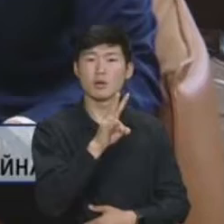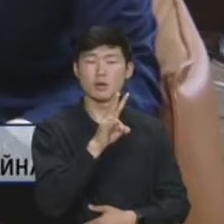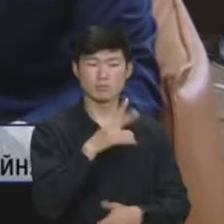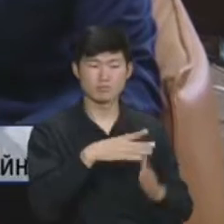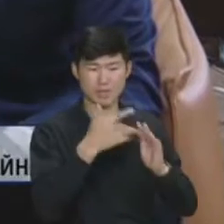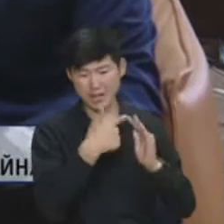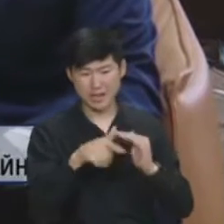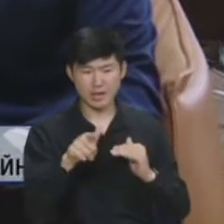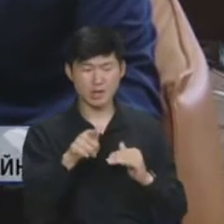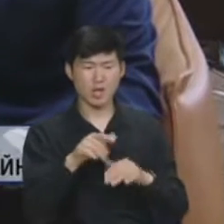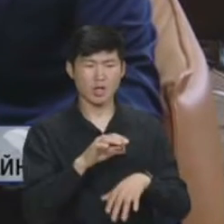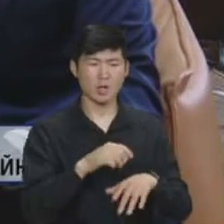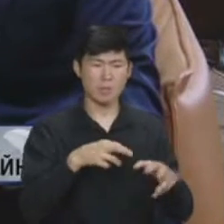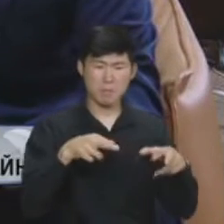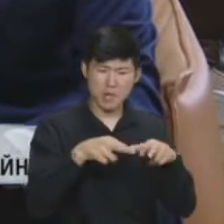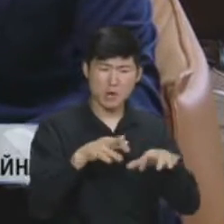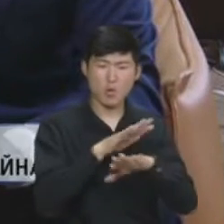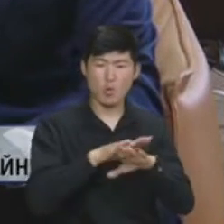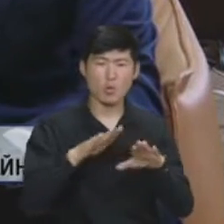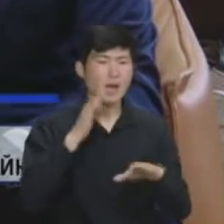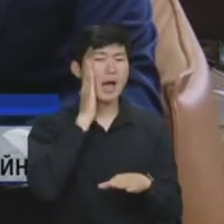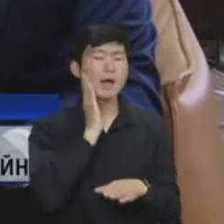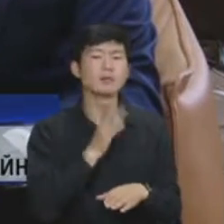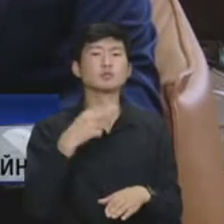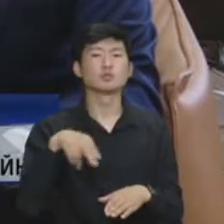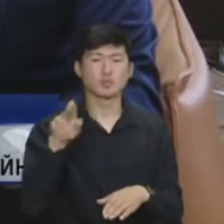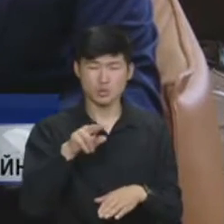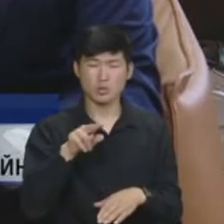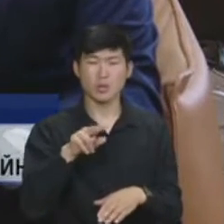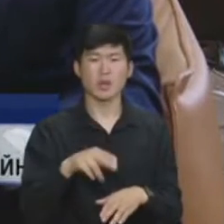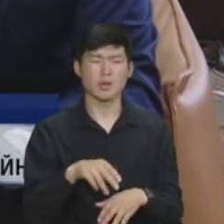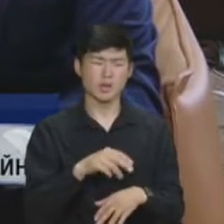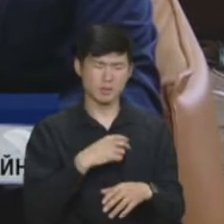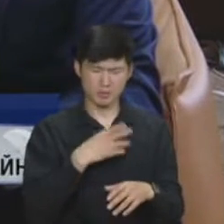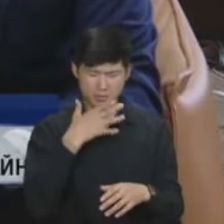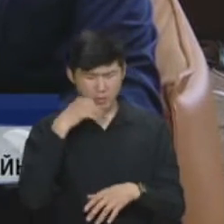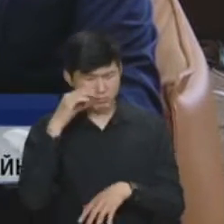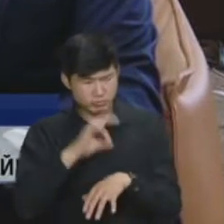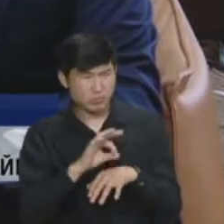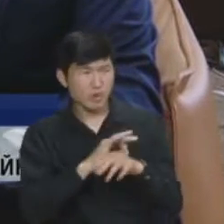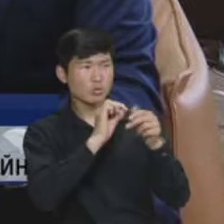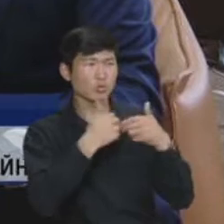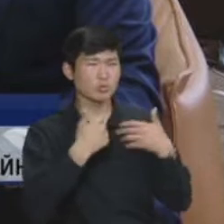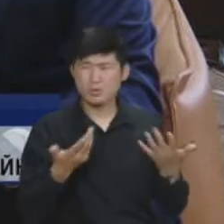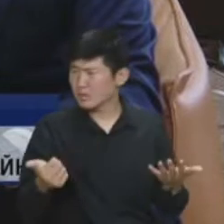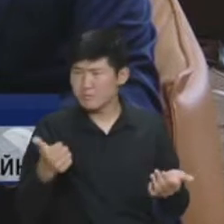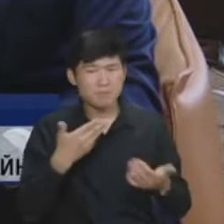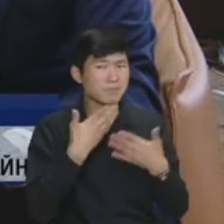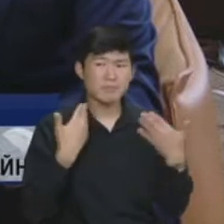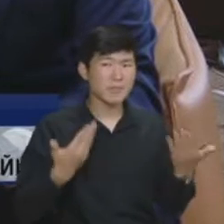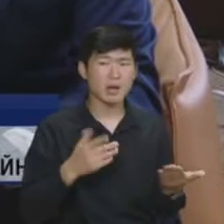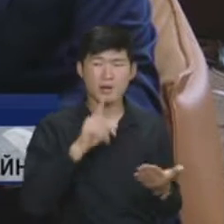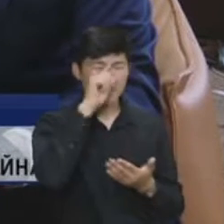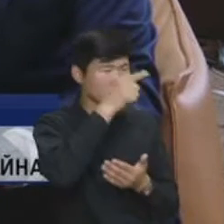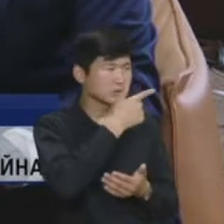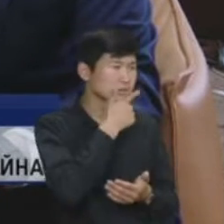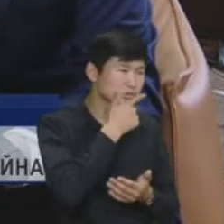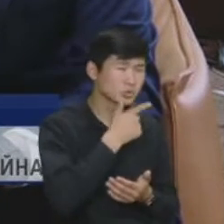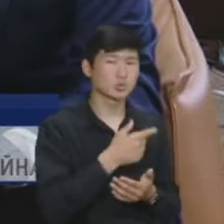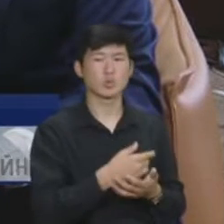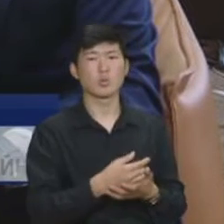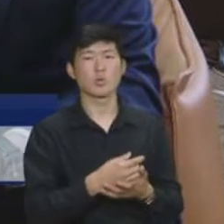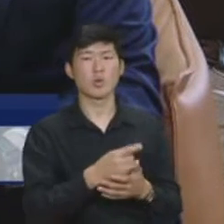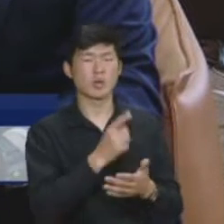хөгжлийн бэрхшээлтэй хүүхдүүд, эцэг эхчүүд бас энэ одоо төрийн ялангуяа эрүүл мэндийн тусламж үйлчилгээ бол хүртээмжтэй биш байна гэдэг одоо төрийн